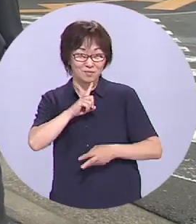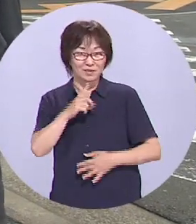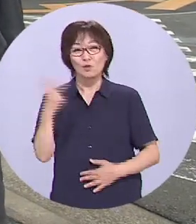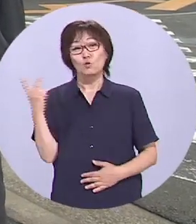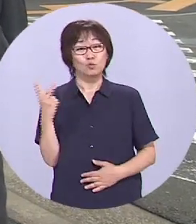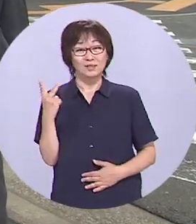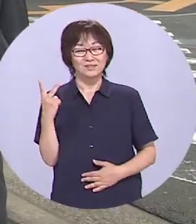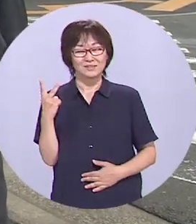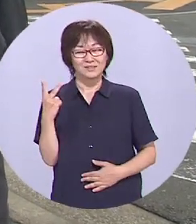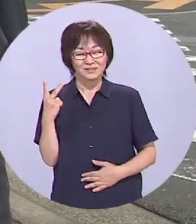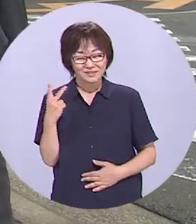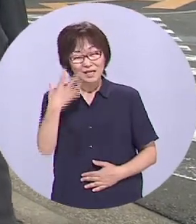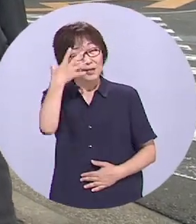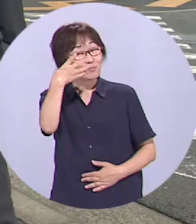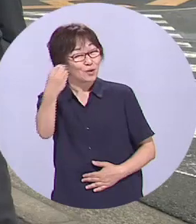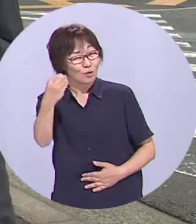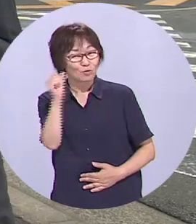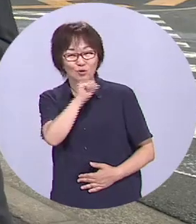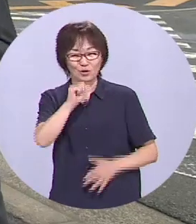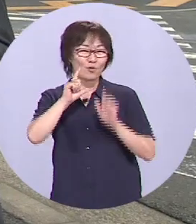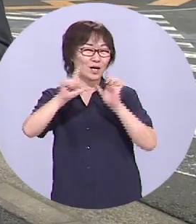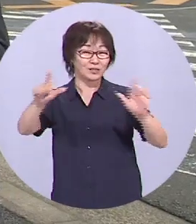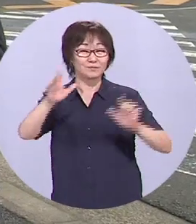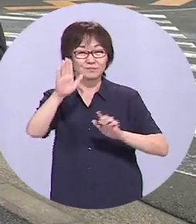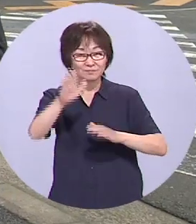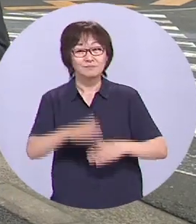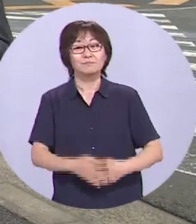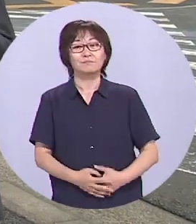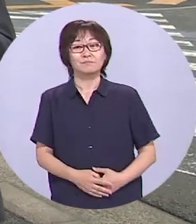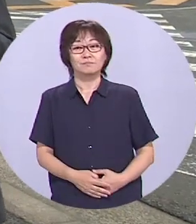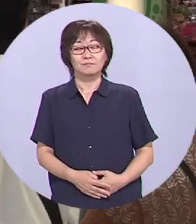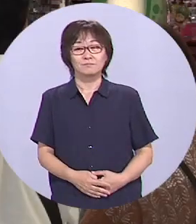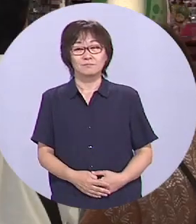入間市の魅力をお伝えしたいと思います。